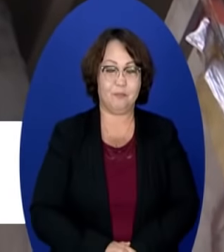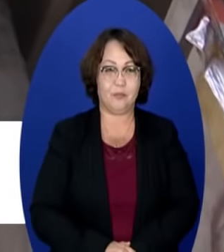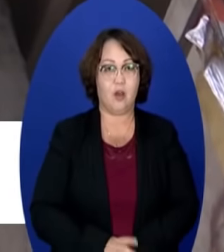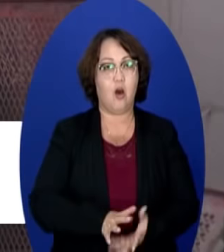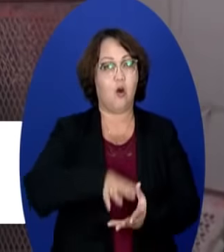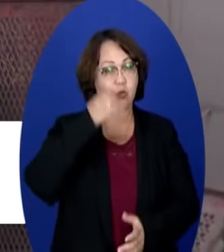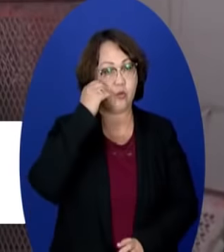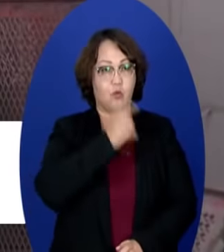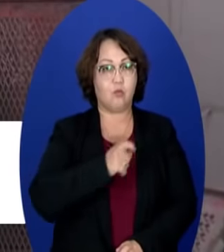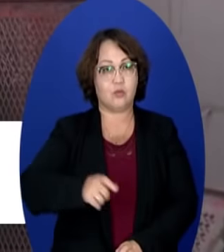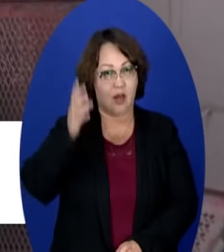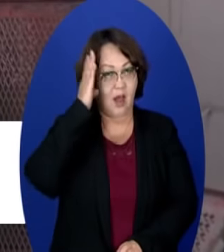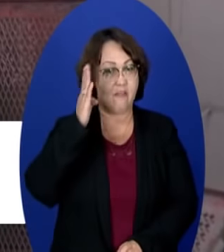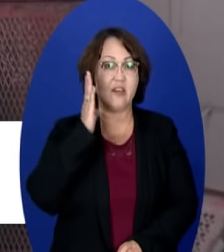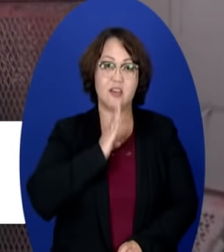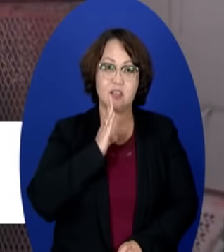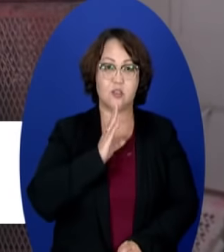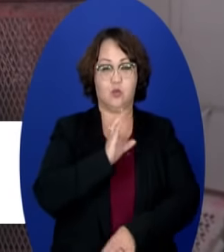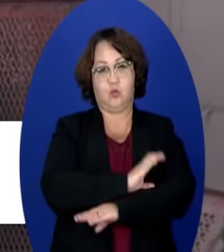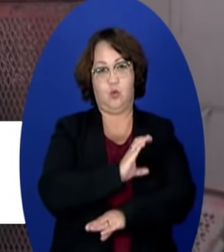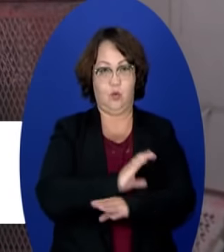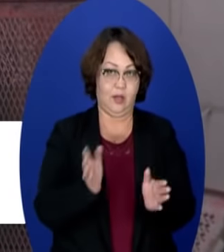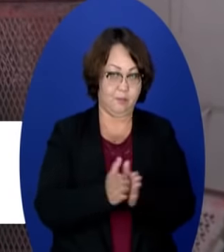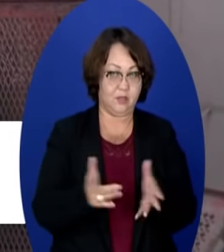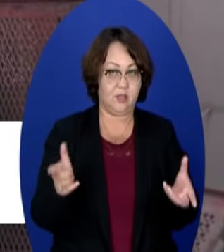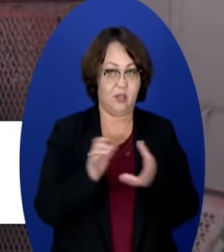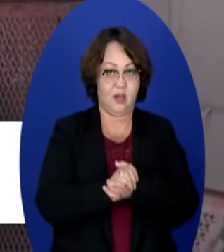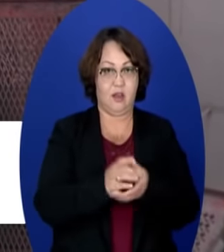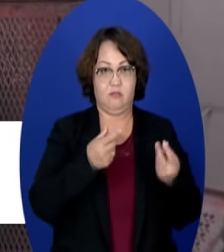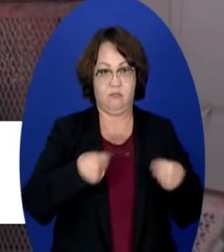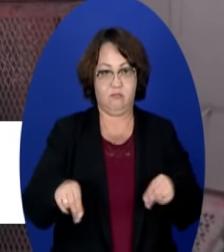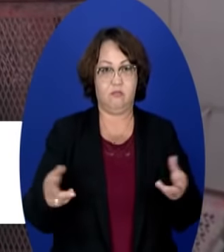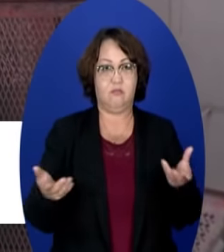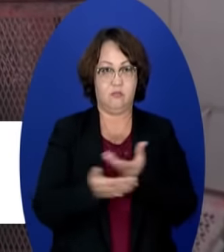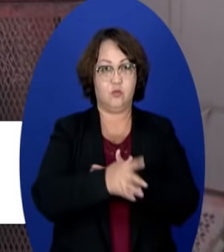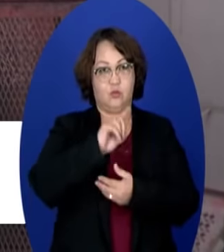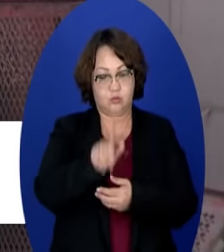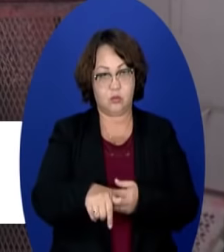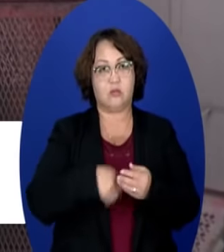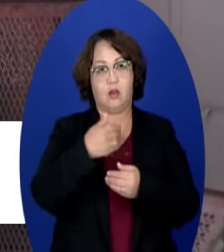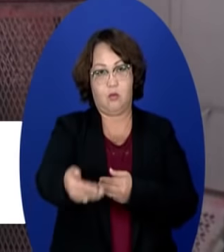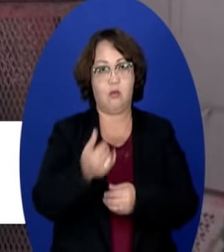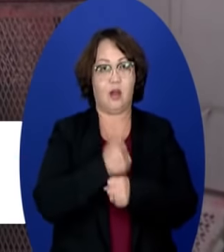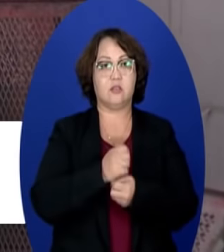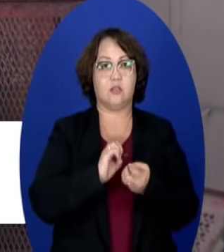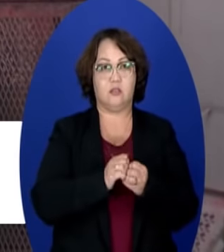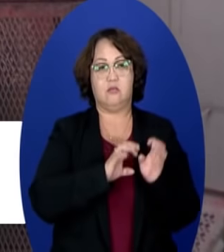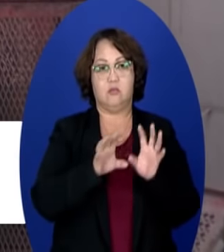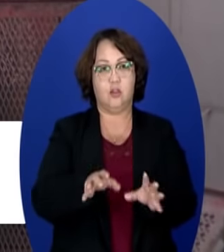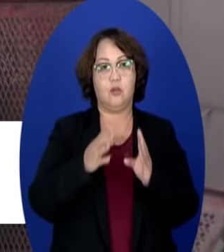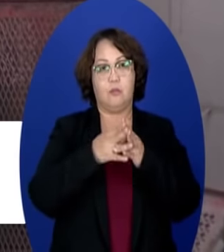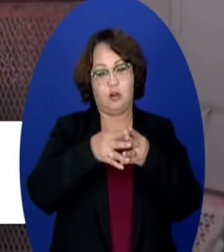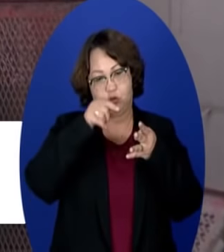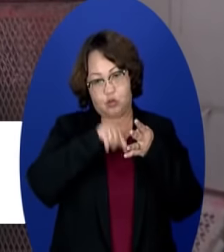Оюутнуудыг болохоор эцэг эхийн болон сургуультай нь хамтарсан гэрээ хийж ажилладаг байгаа. Дотор зүйн оюутнууд маань